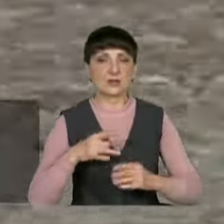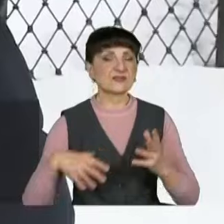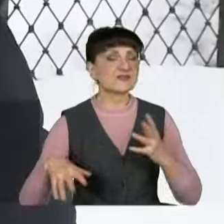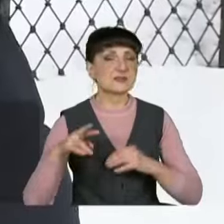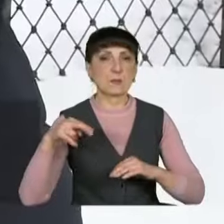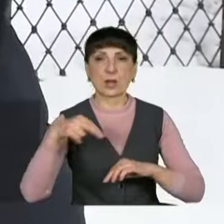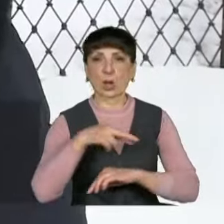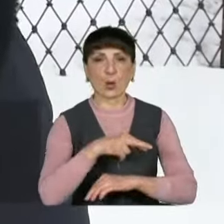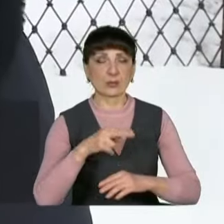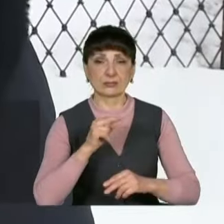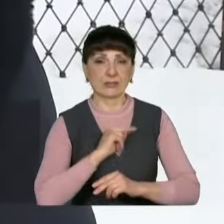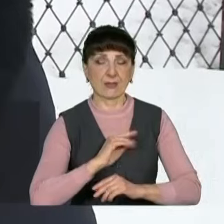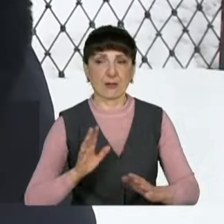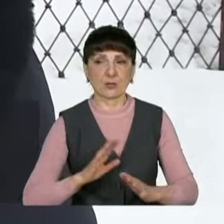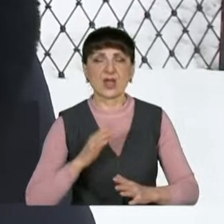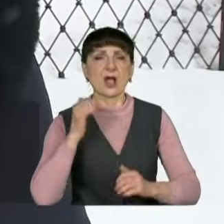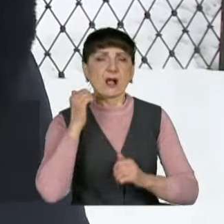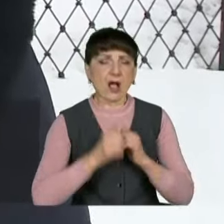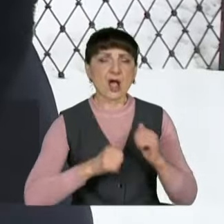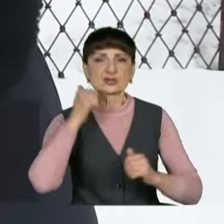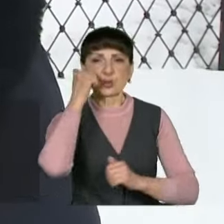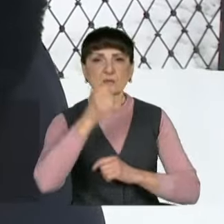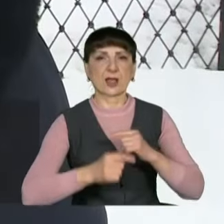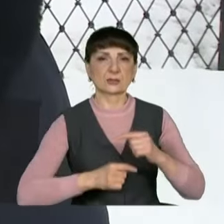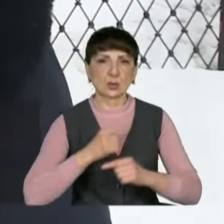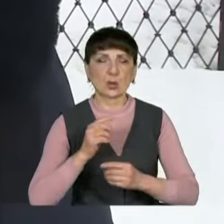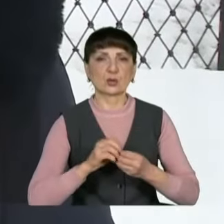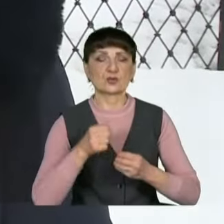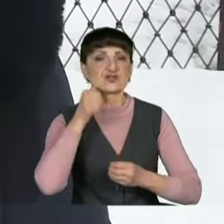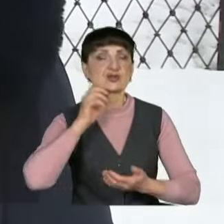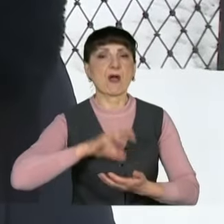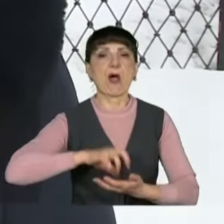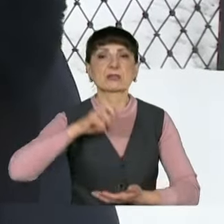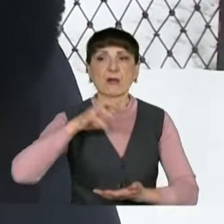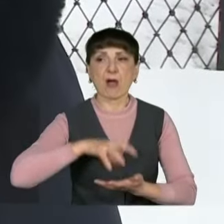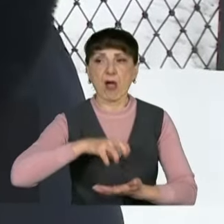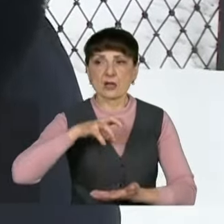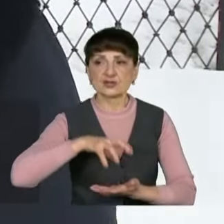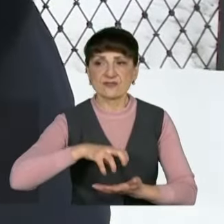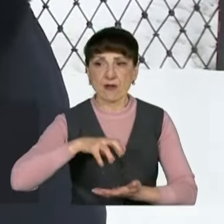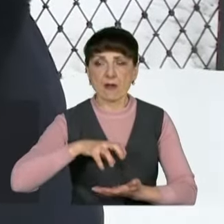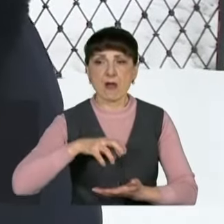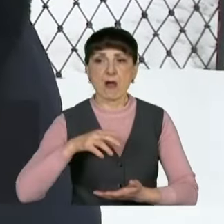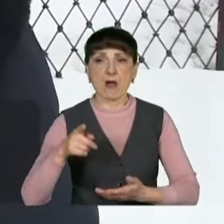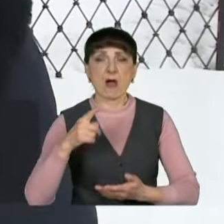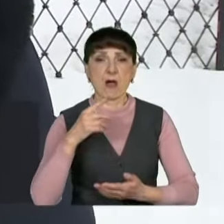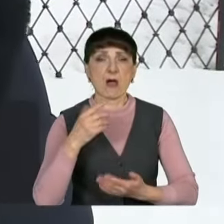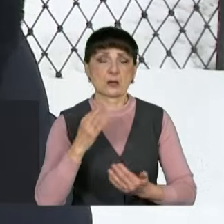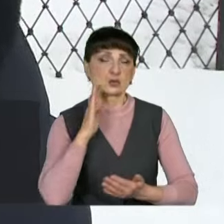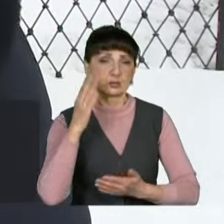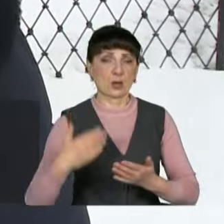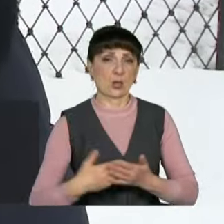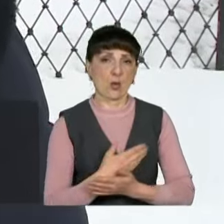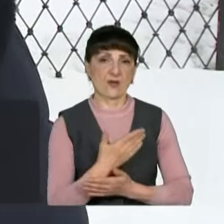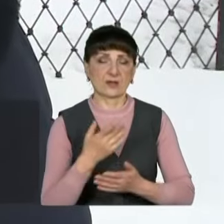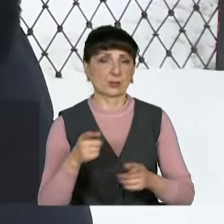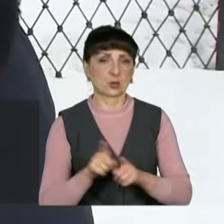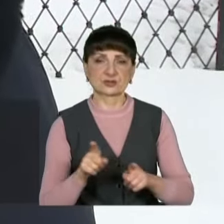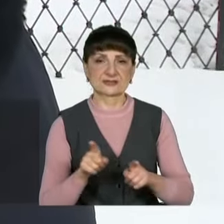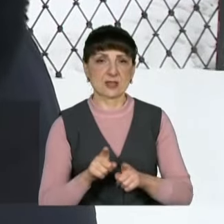переходы. Из года в год повторяется одно и то же. Вчера откачивали, а вы видите, с утра снова то же